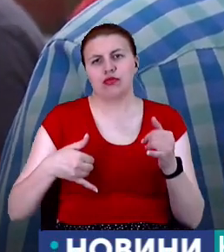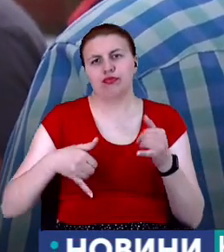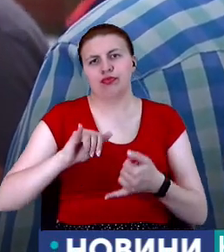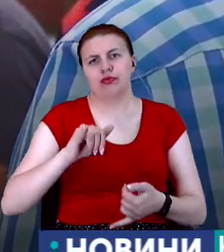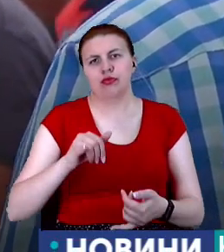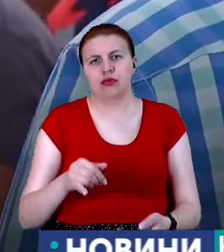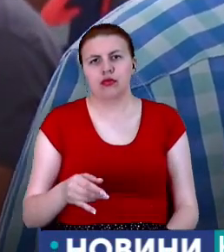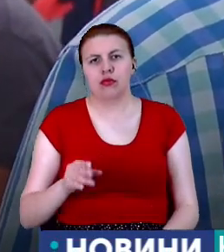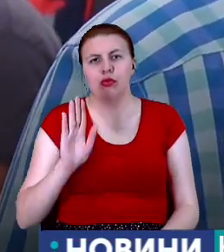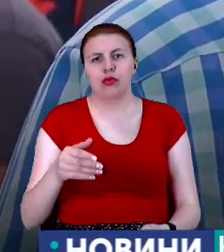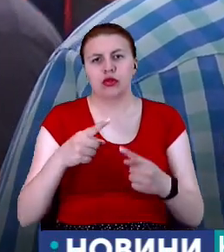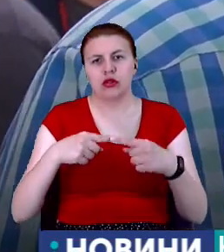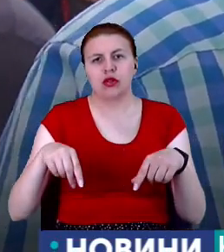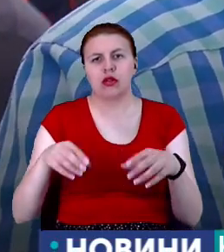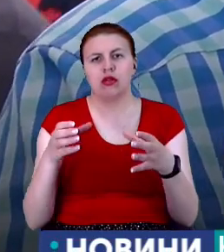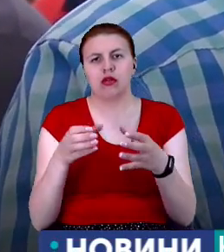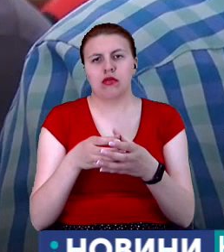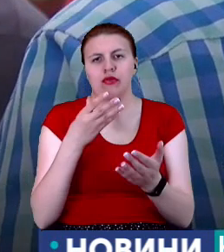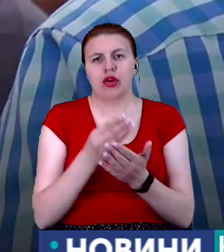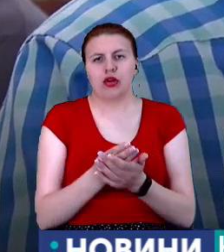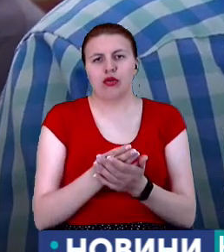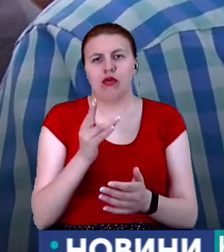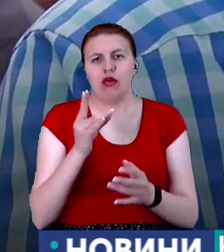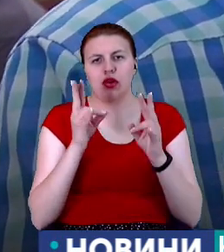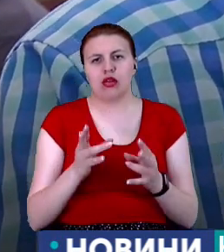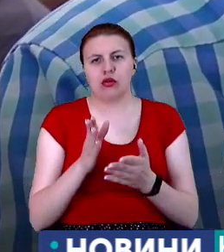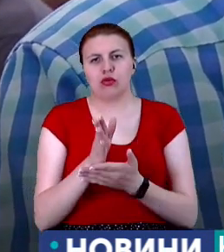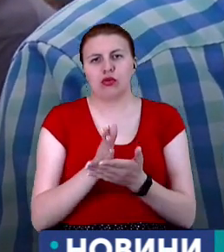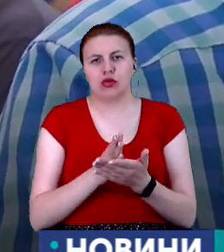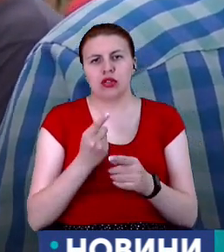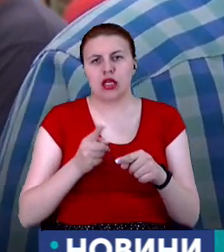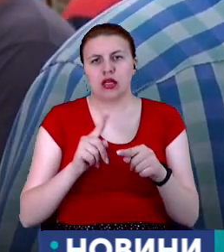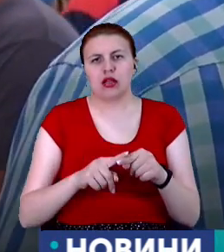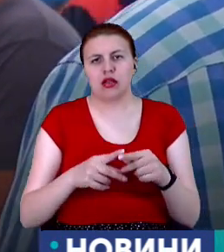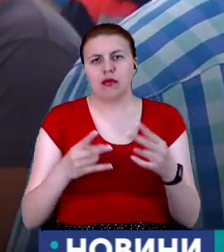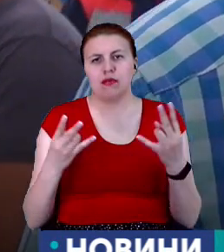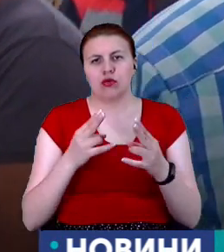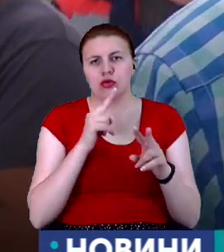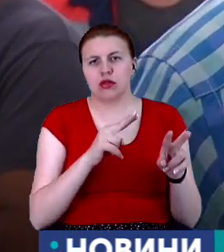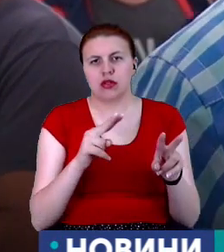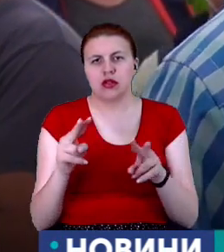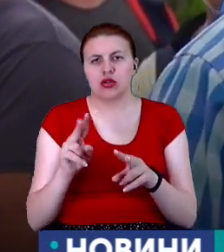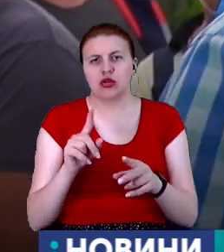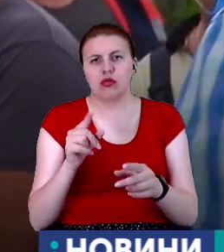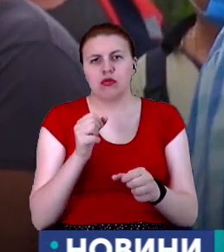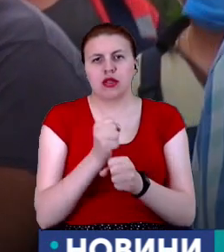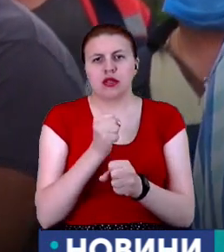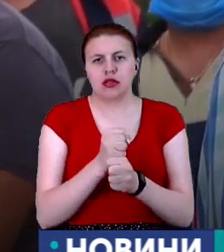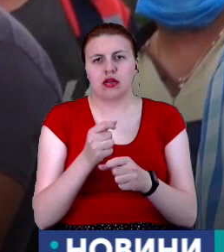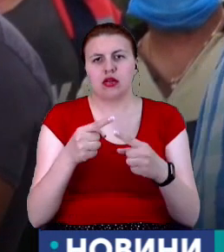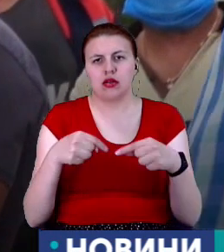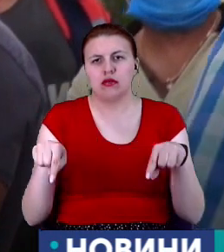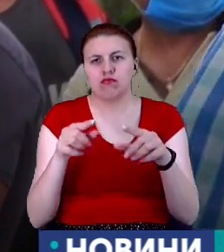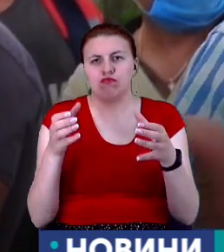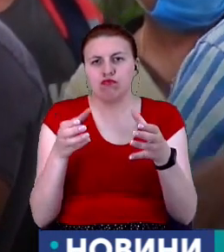свою аварийную службу. За этим, наверное, должен следить город. Создавать конкурентную среду, чтобы